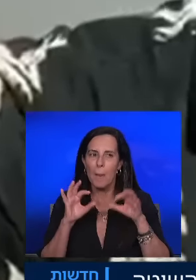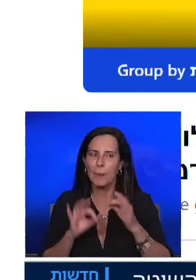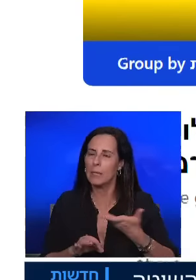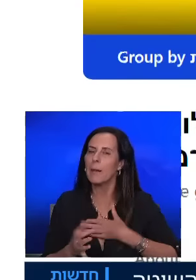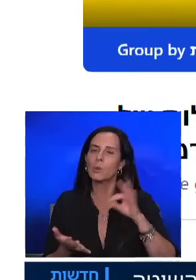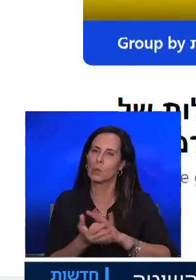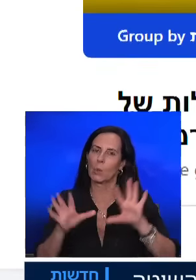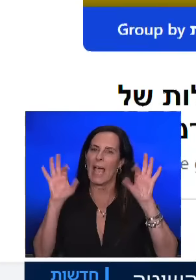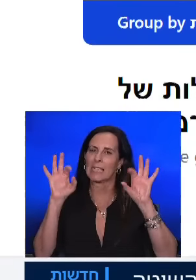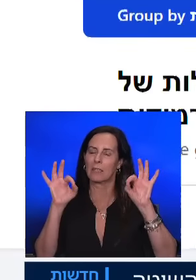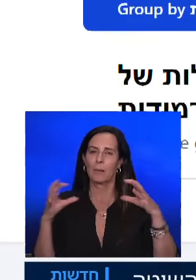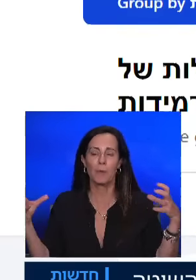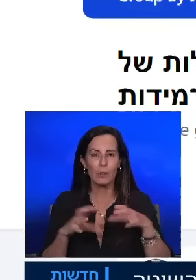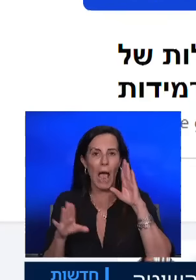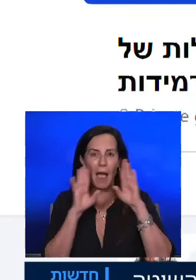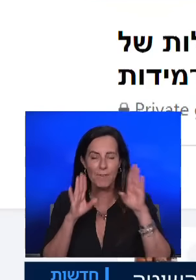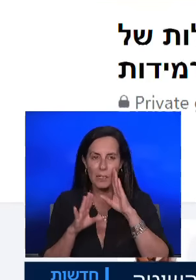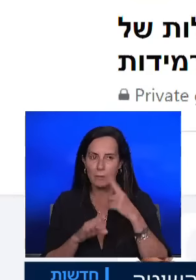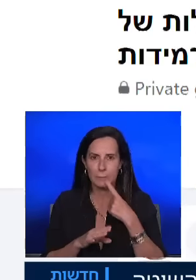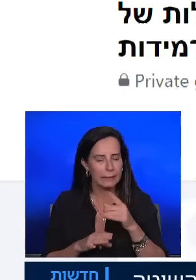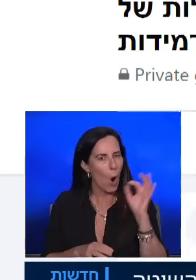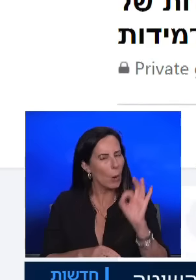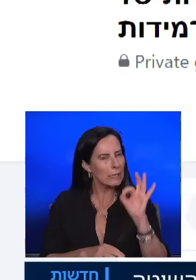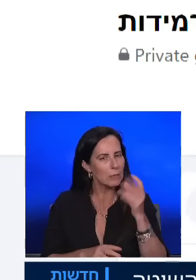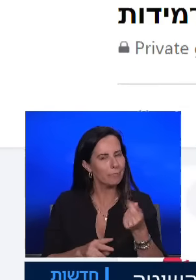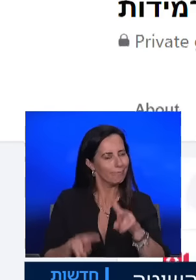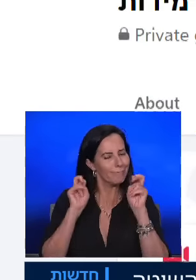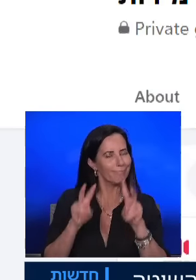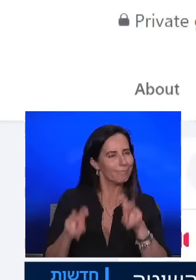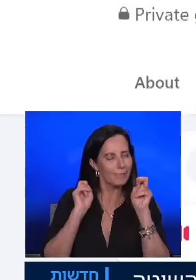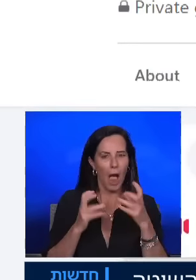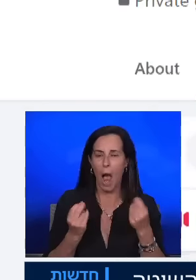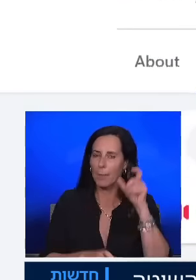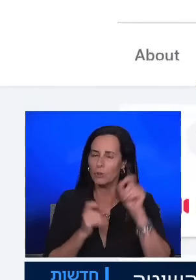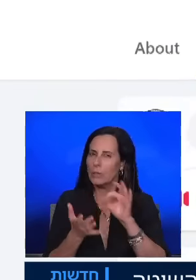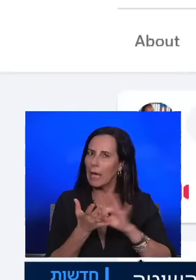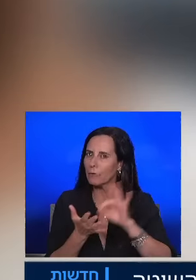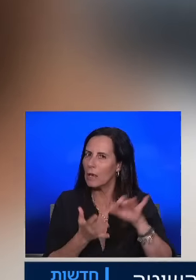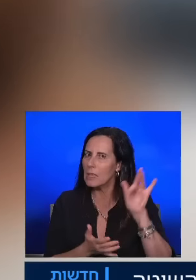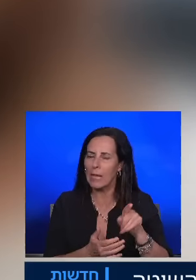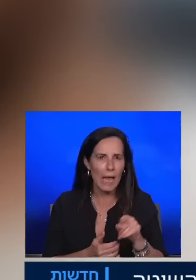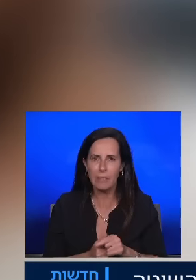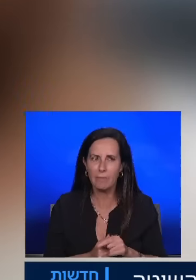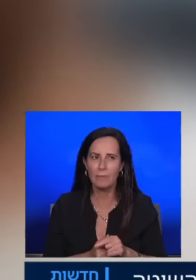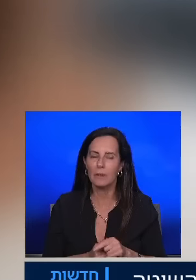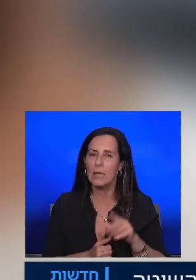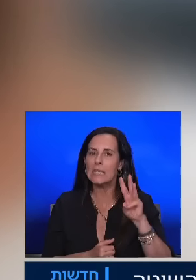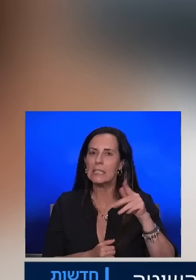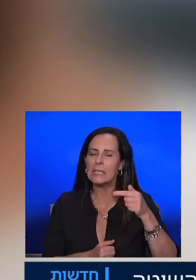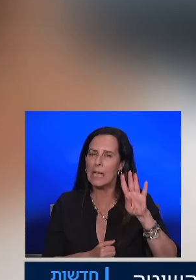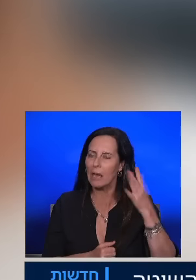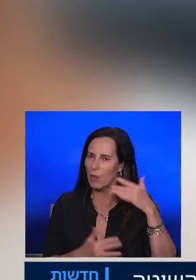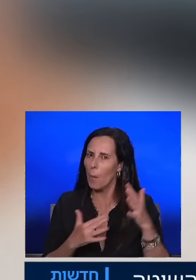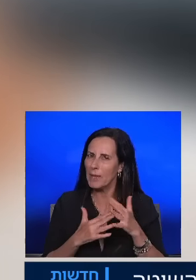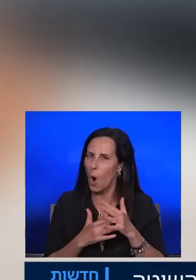ציון 10. בקבוצת הפייסבוק המזירה מפני עוקצים, אותה סגב מנהל, רבים החלו לכתוב נגד אמוזה. סגב יצא לביקורת